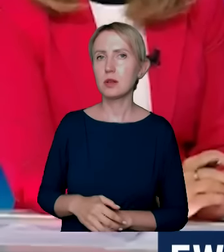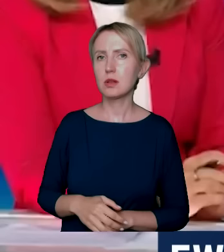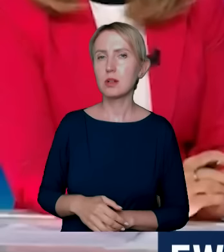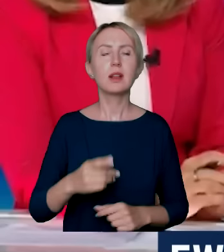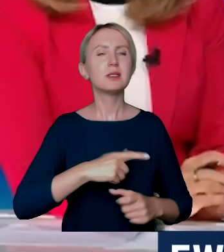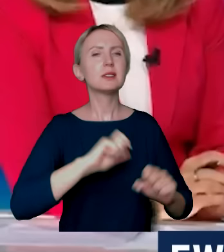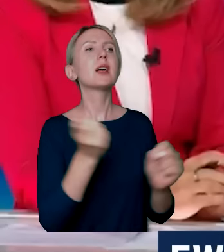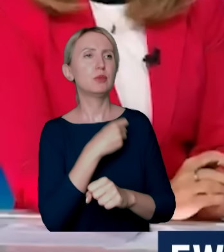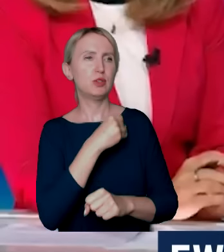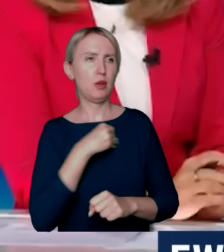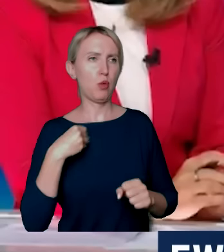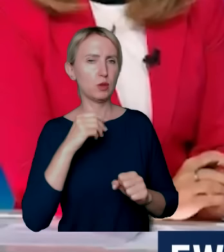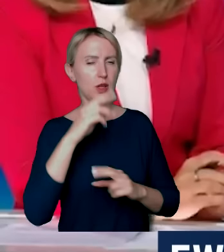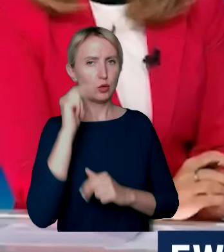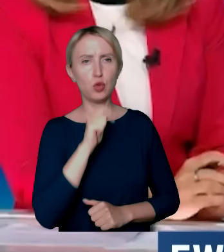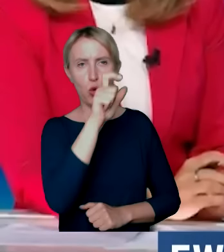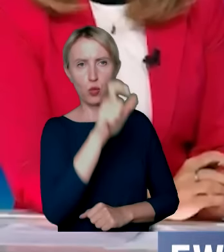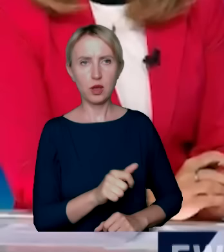bardzo. Ale